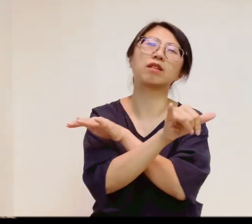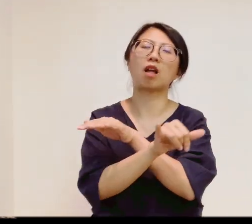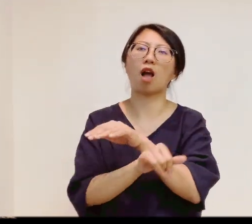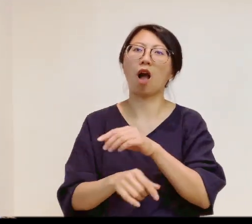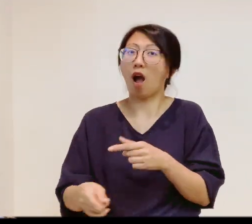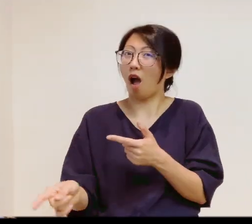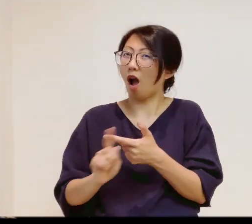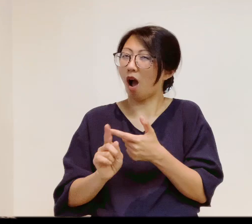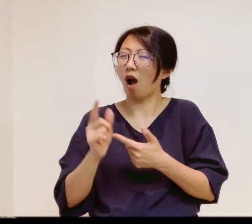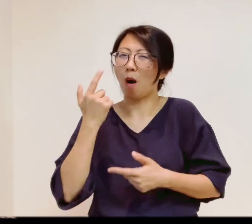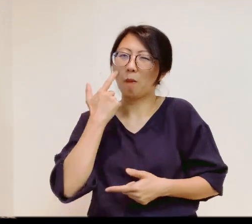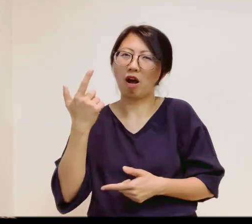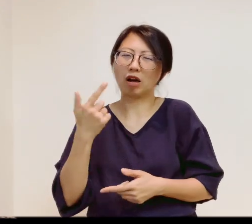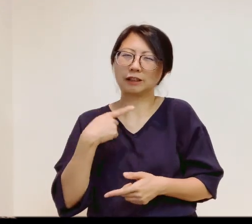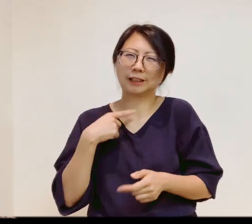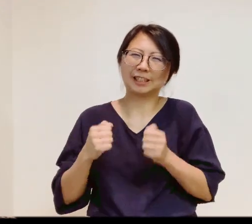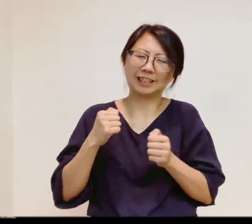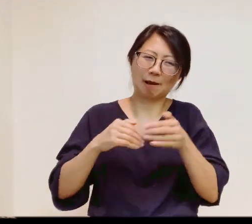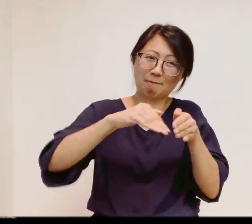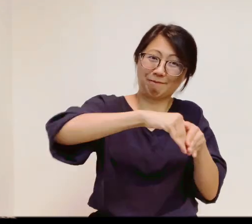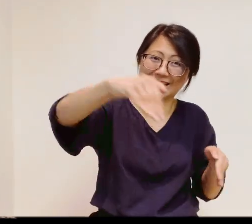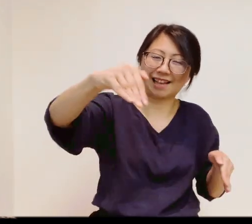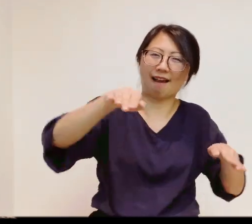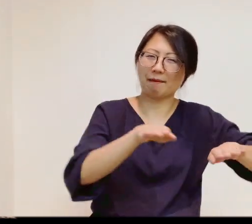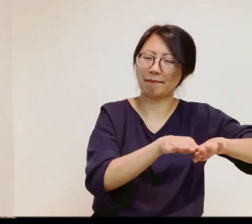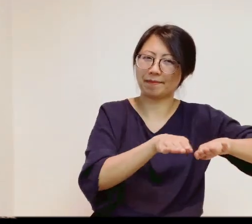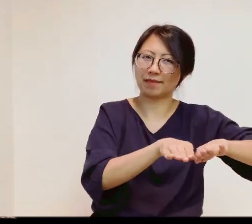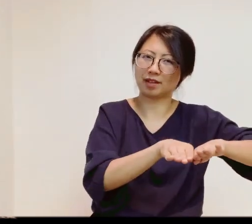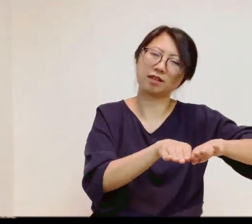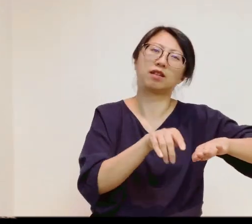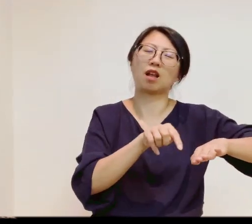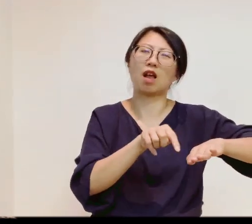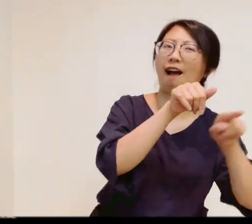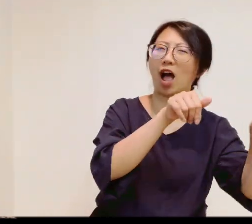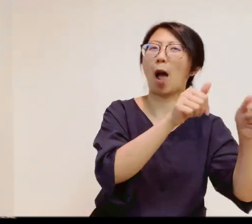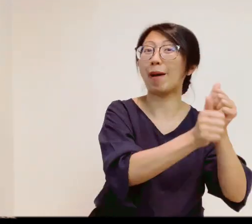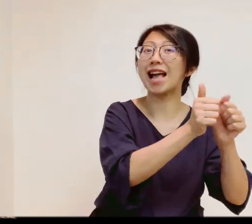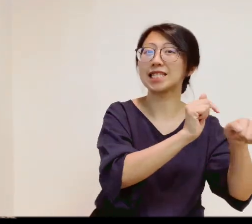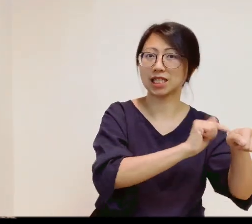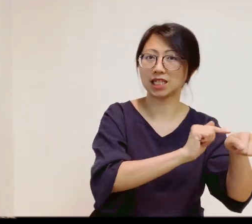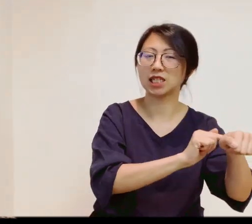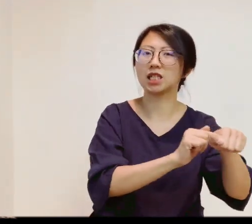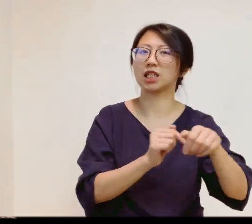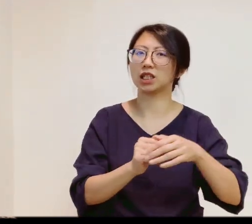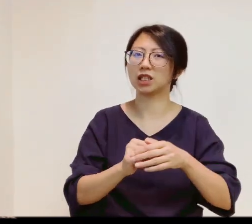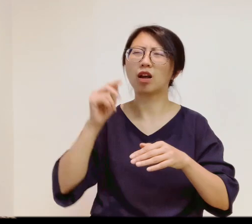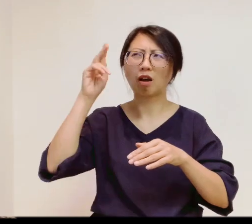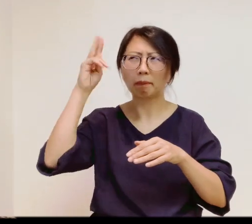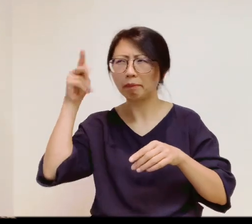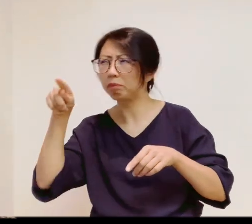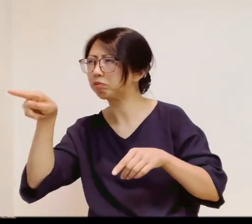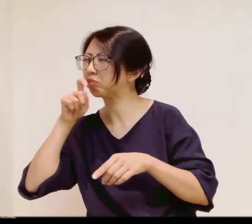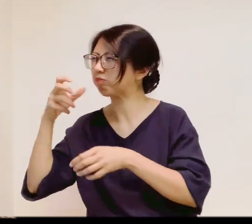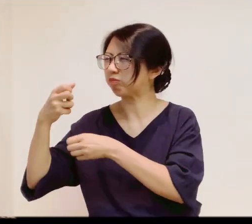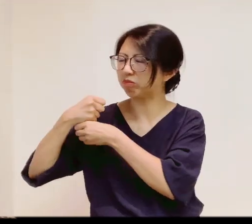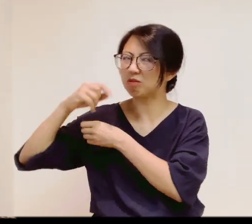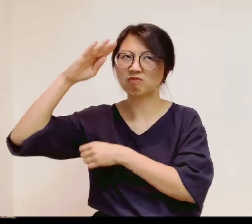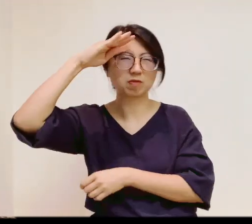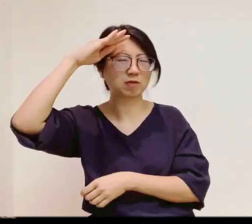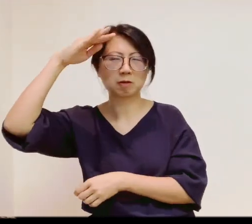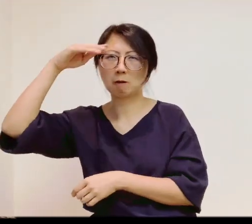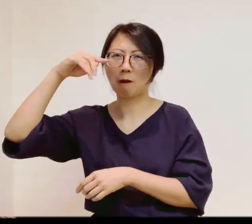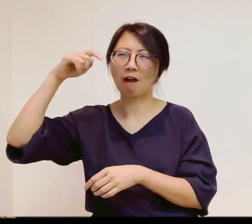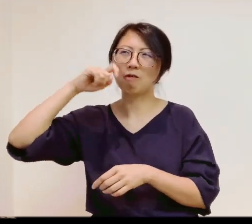佢哋喺嗰個邊境咧要走過去比利時啊嗰陣時候咧，咁、那個邊境嗰度就有啲巡邏車㗎，啲巡邏車啲燈咧就會咁樣轉